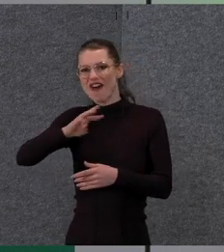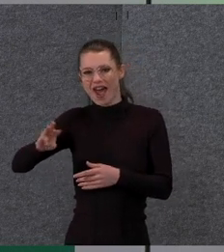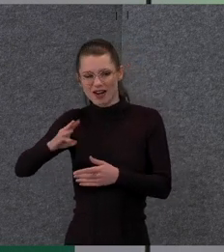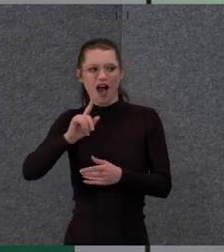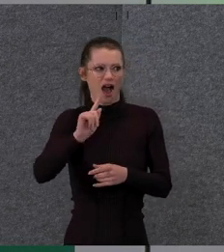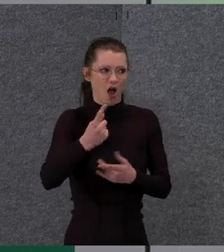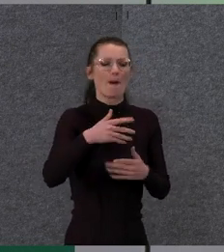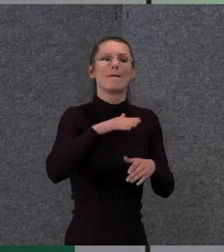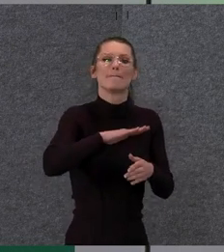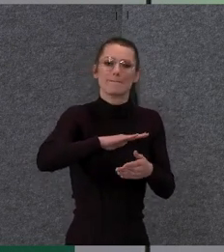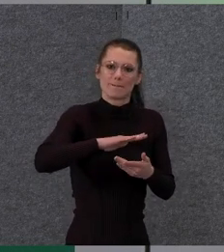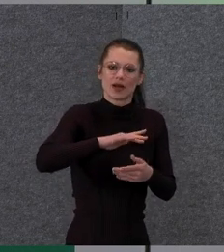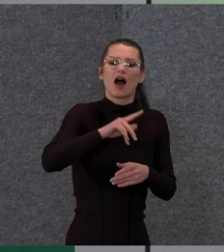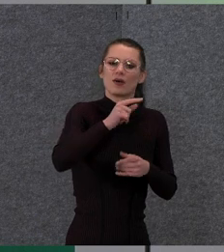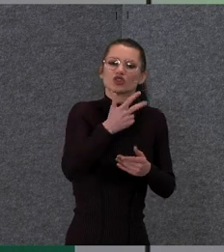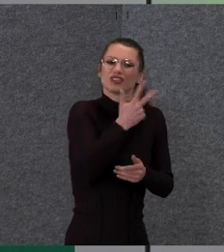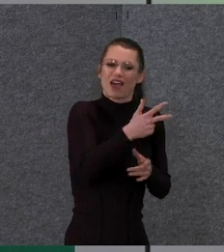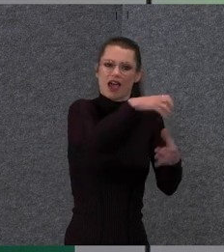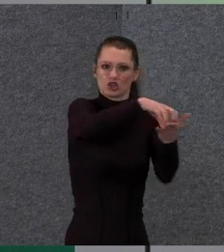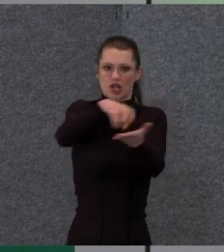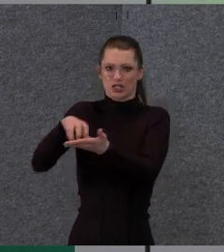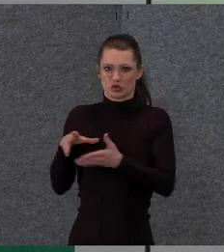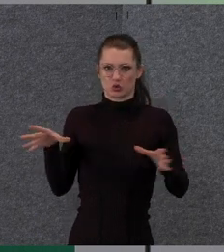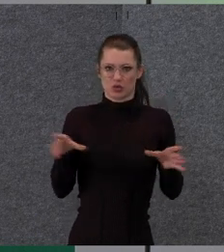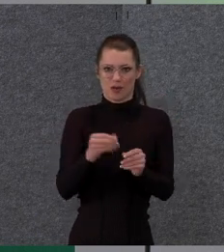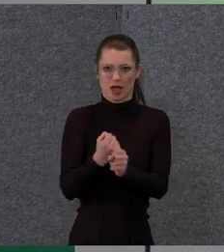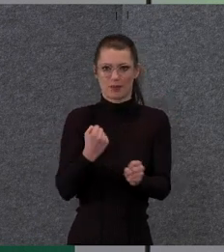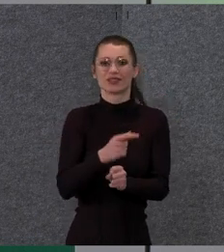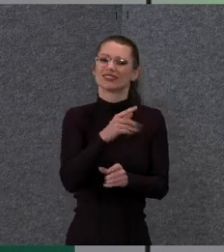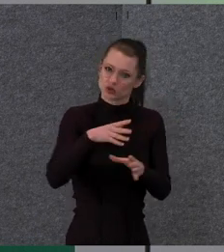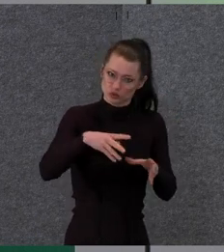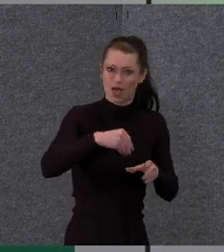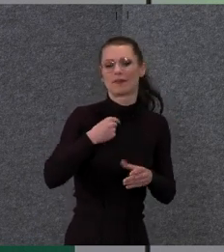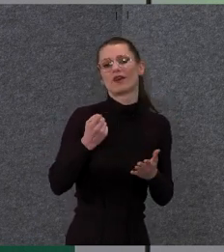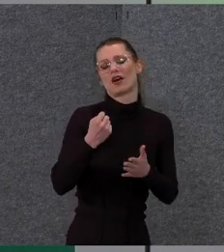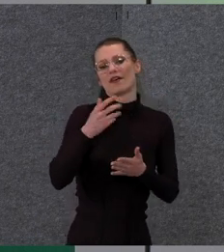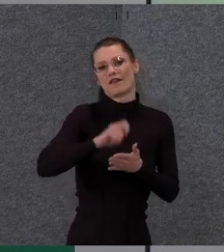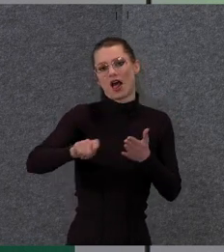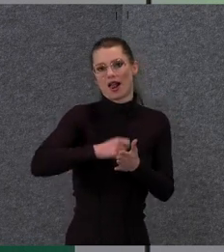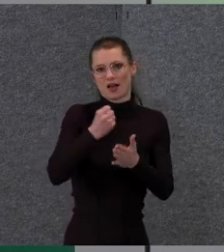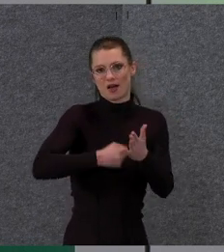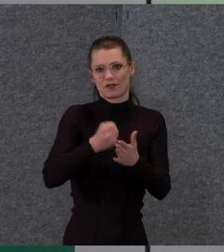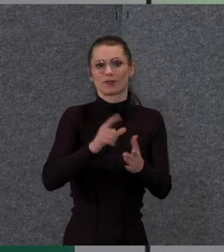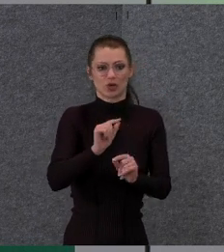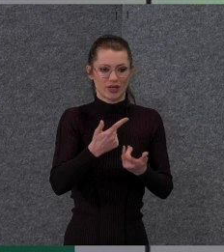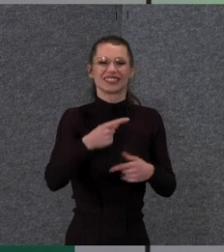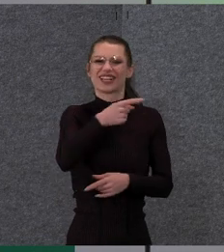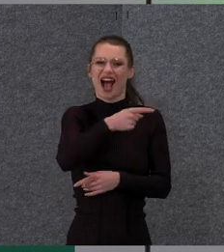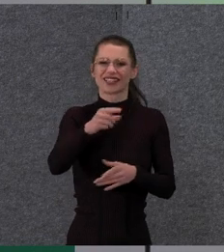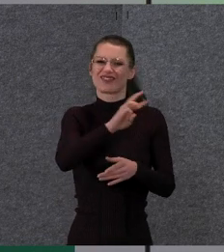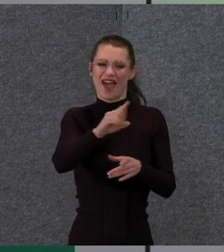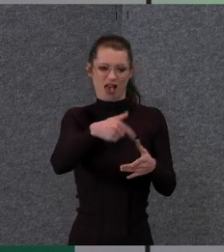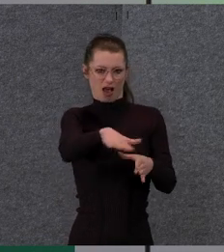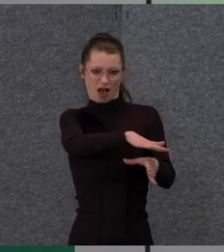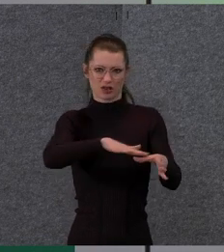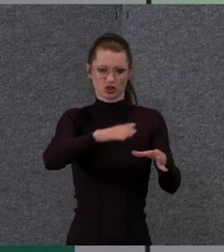Mönchengladbach und Rhein-Kreis Neuss zusammengefügt, weil wir dort gemeinsam Wahlkampf machen. Also wir haben den Tagebau Garzweiler schon praktisch umzingelt. Und ich